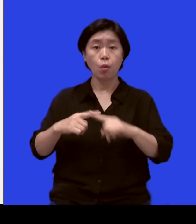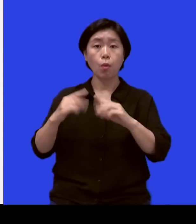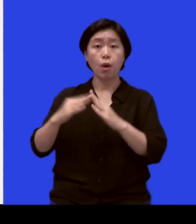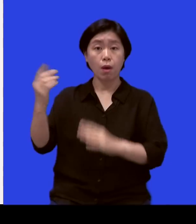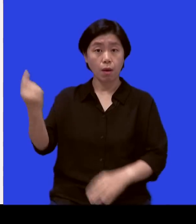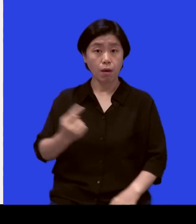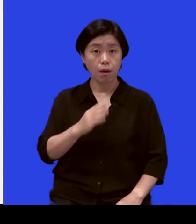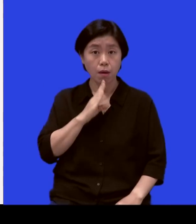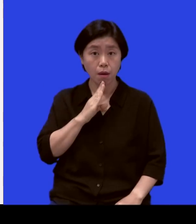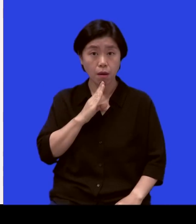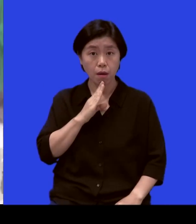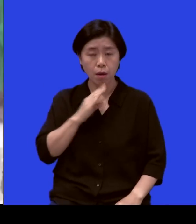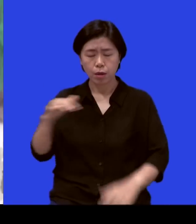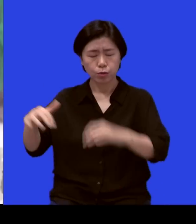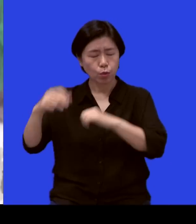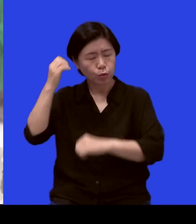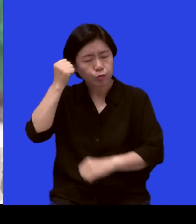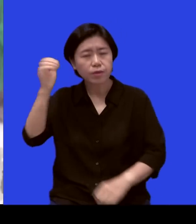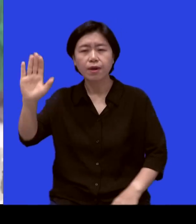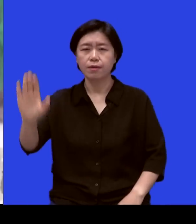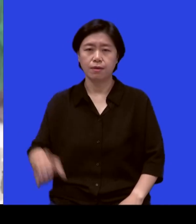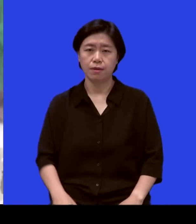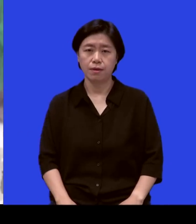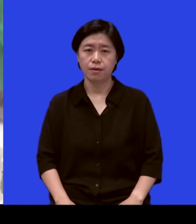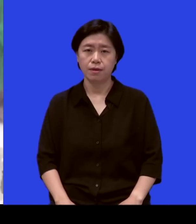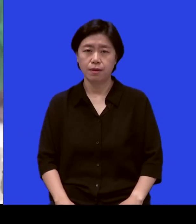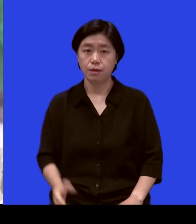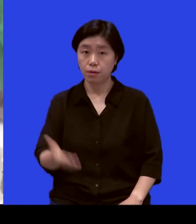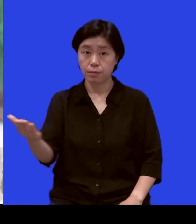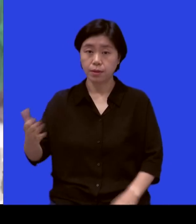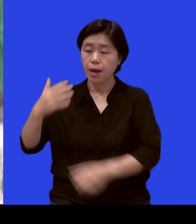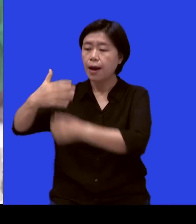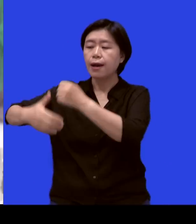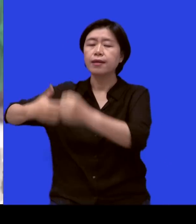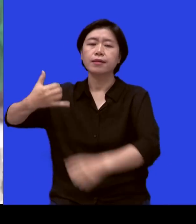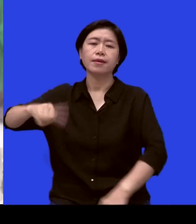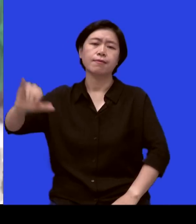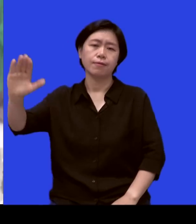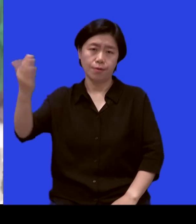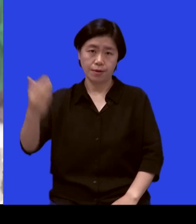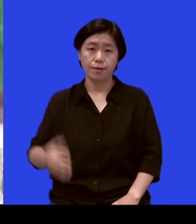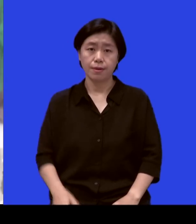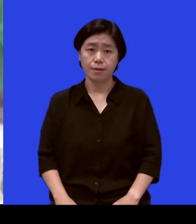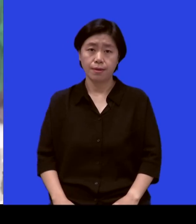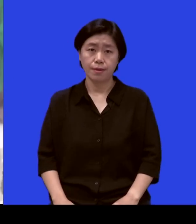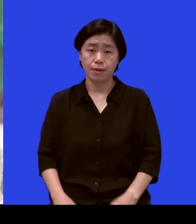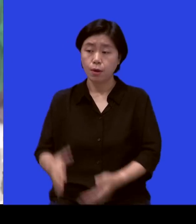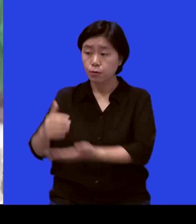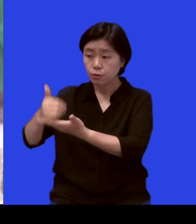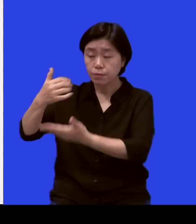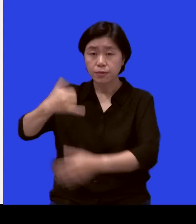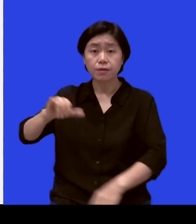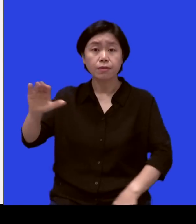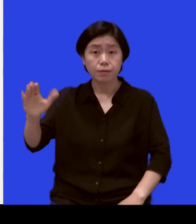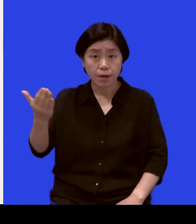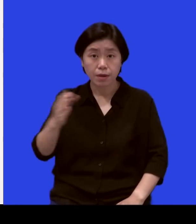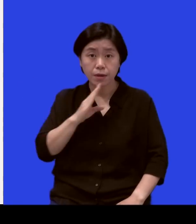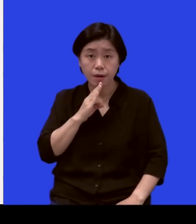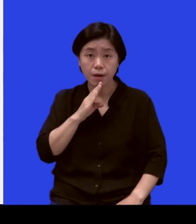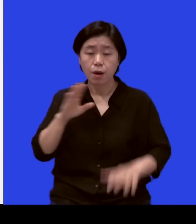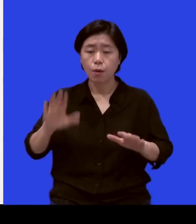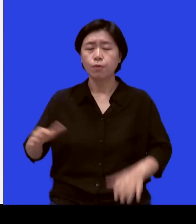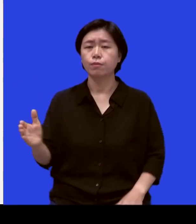예배드리면 노숙인 아닙니다. 여러분들은 하나님의 백성입니다. 주님의 자녀입니다. 오늘